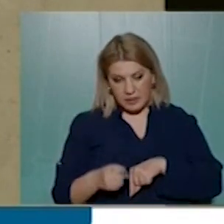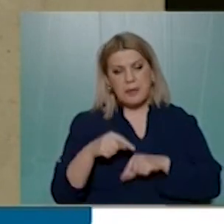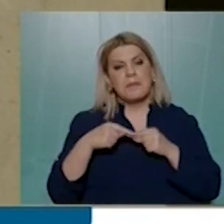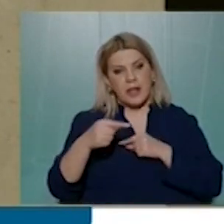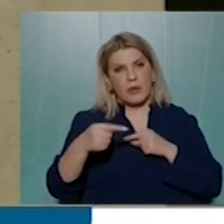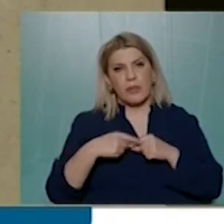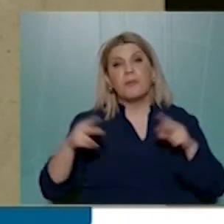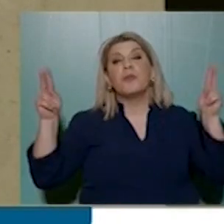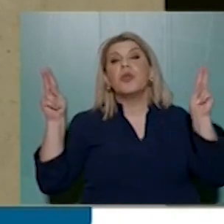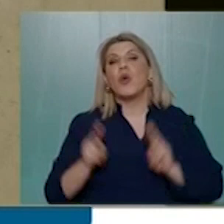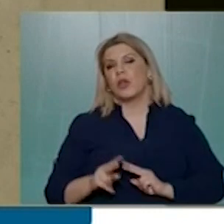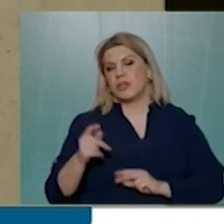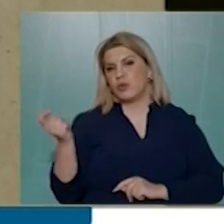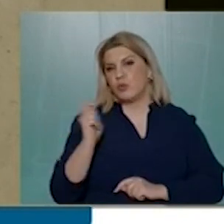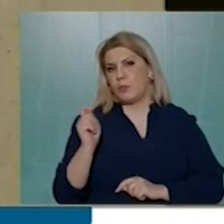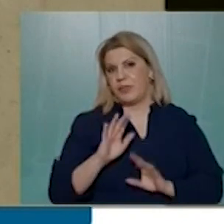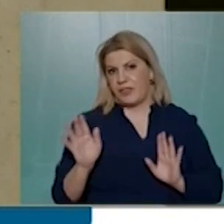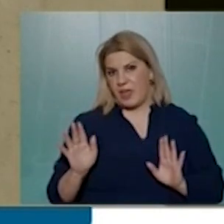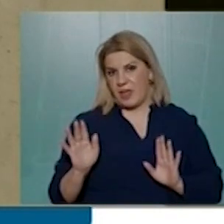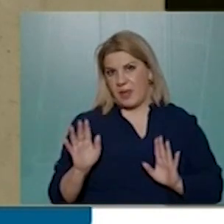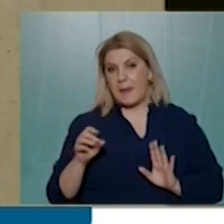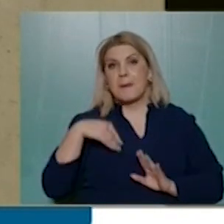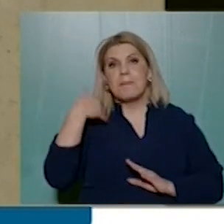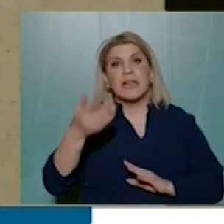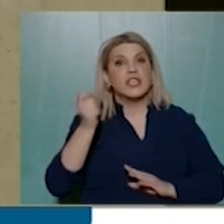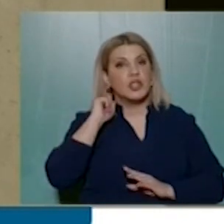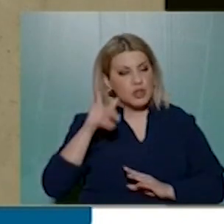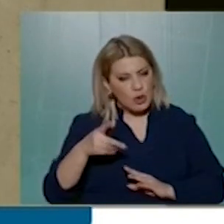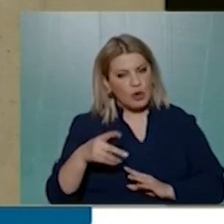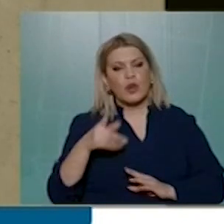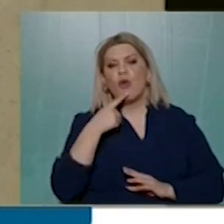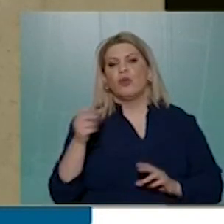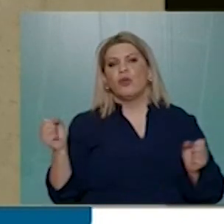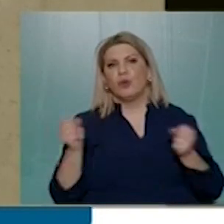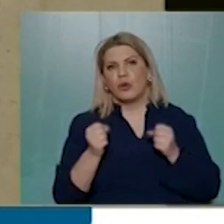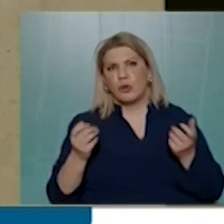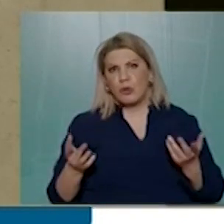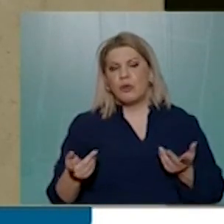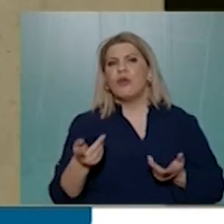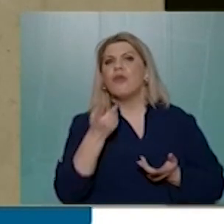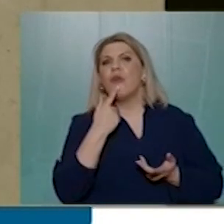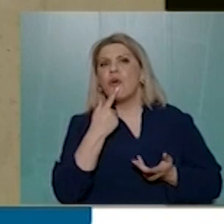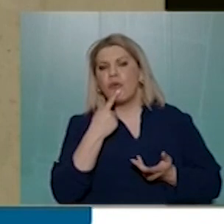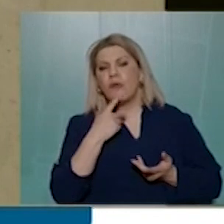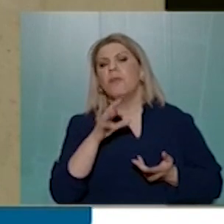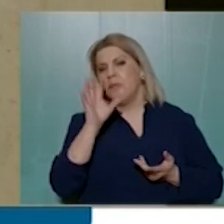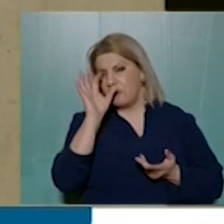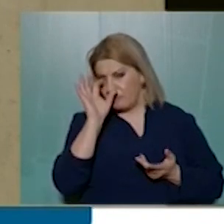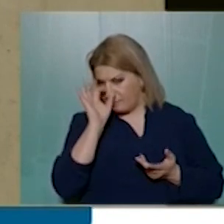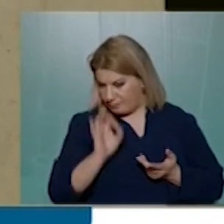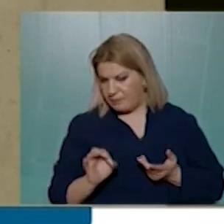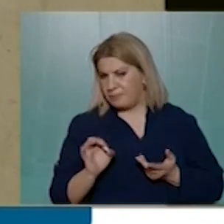περίοδος που μειώνονται τα σκουπίδια μετά τις γιορτές λόγω του κρύου και θα πρέπει όντως να